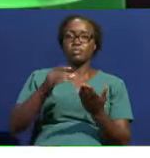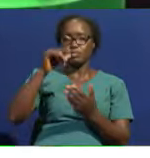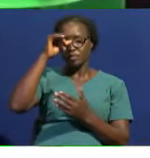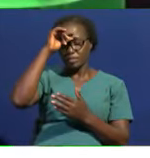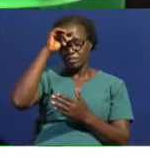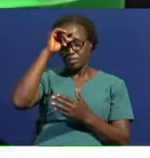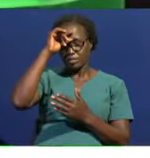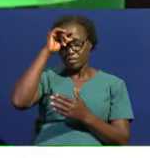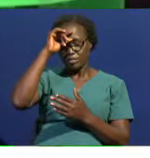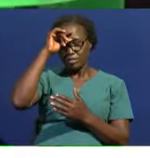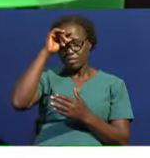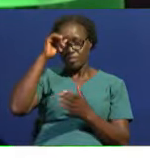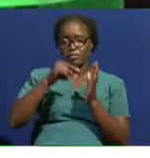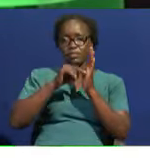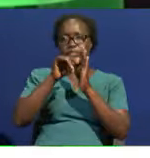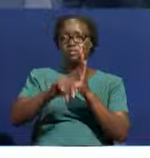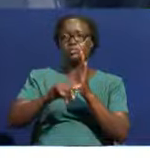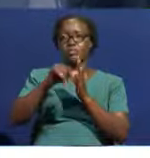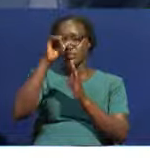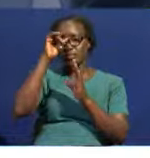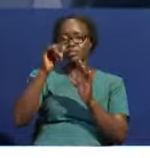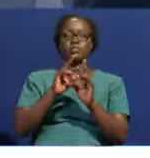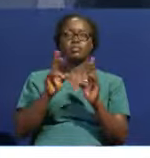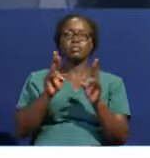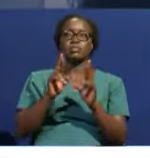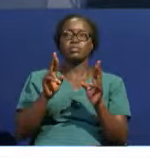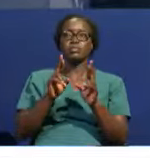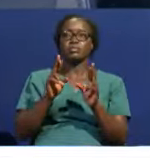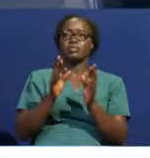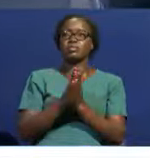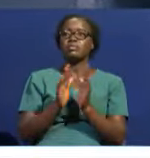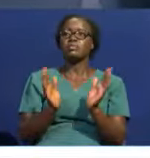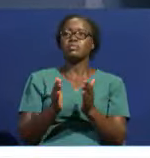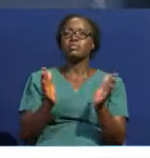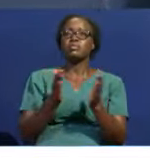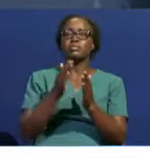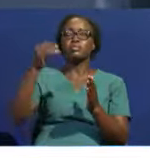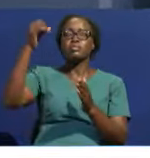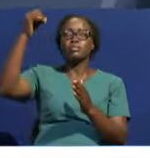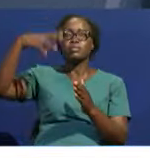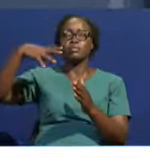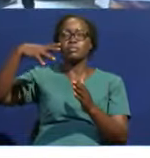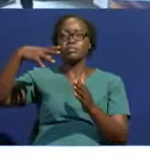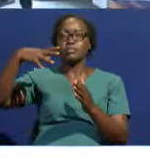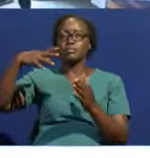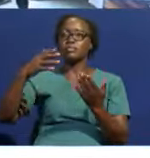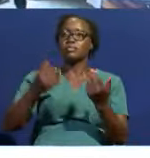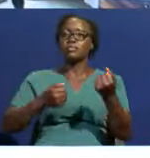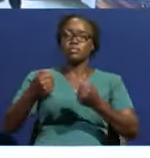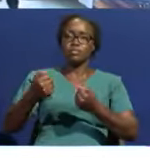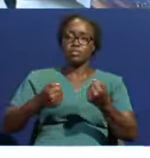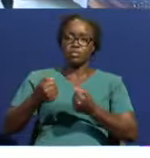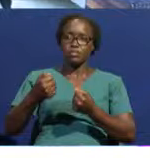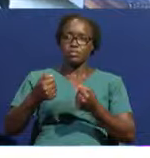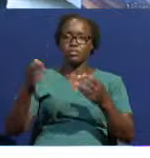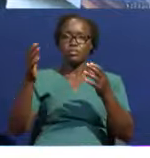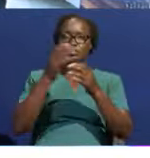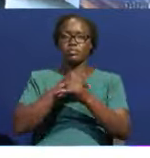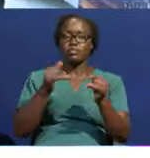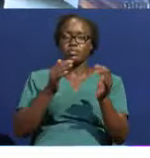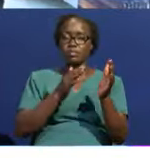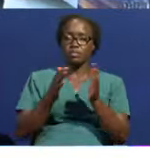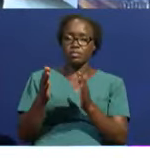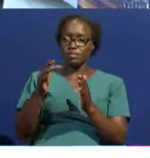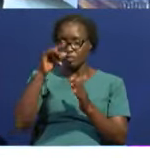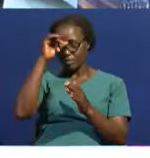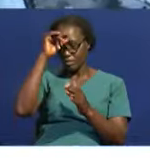serikali. Kuashiria kujitolea kwake kuhimiza matumizi ya magari yanayotumia umeme hapa nchini, Rais William Ruto, chini ya mpango huu ambapo